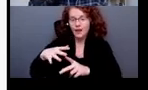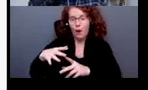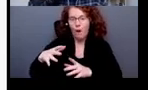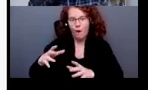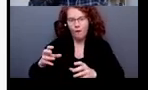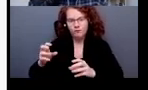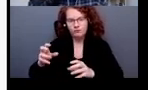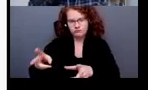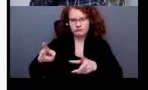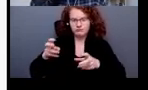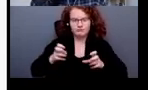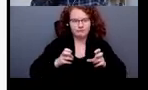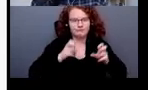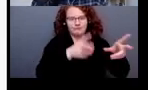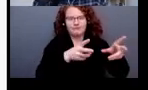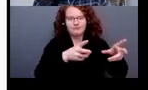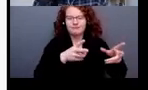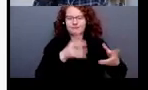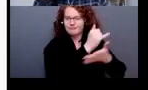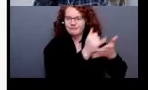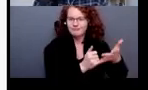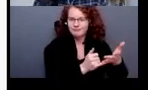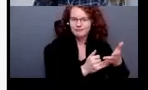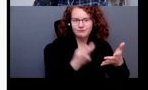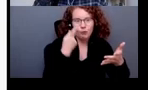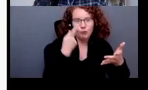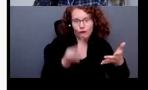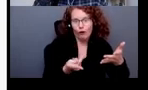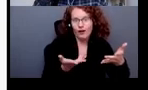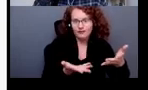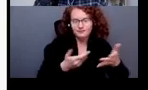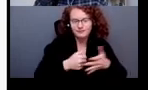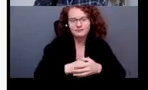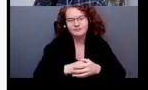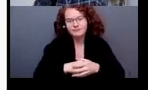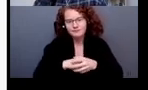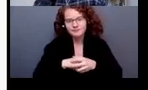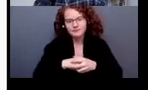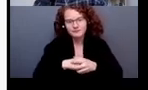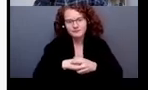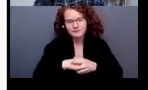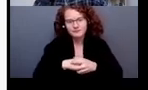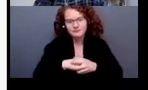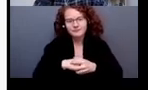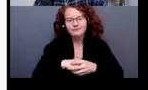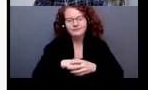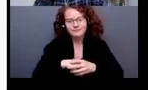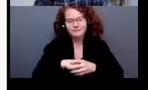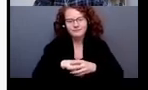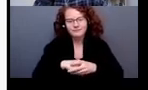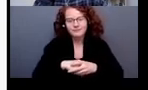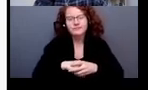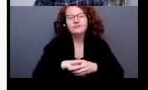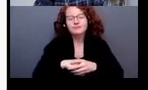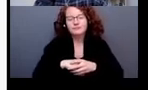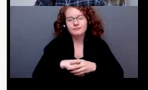qui sont resituées dans le contexte des personnes qui les vivent. Et donc, ce qu'on a choisi de faire hein, au travers de notre matériel d'enquête,